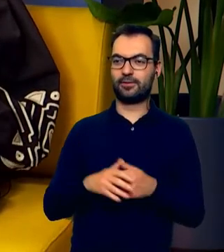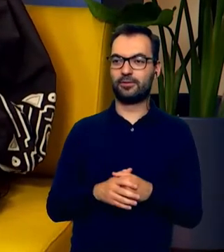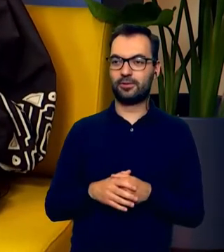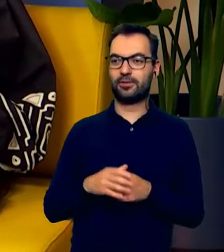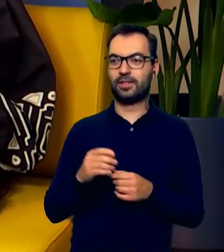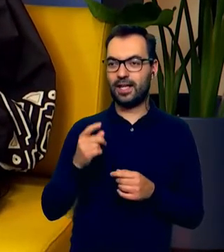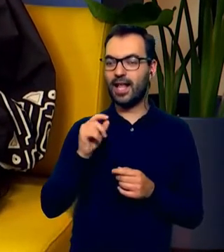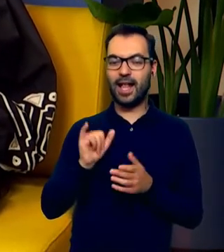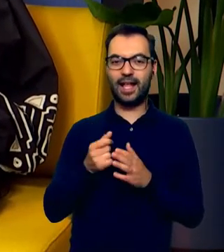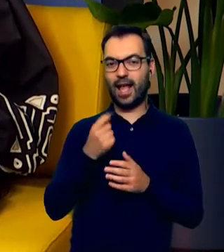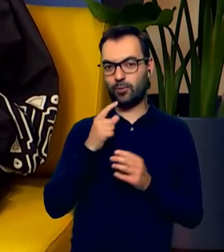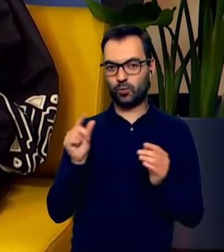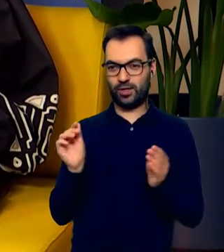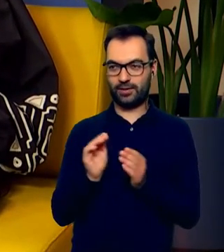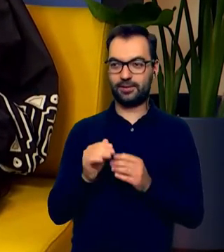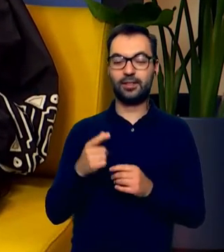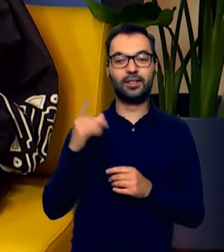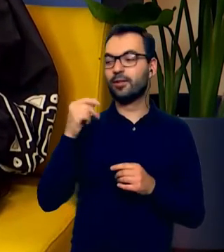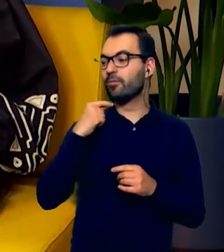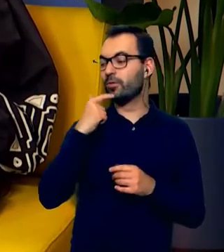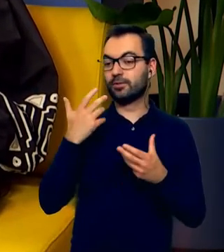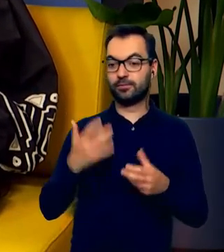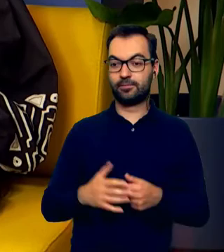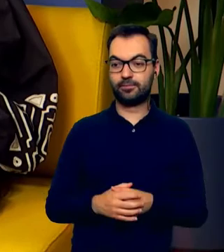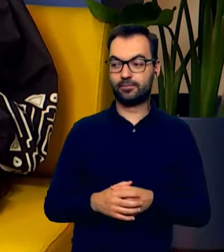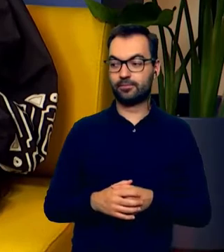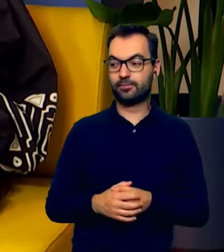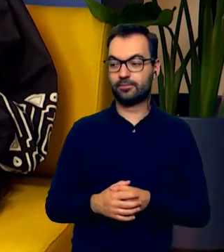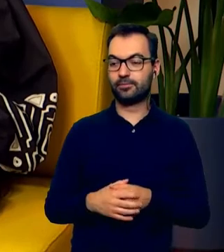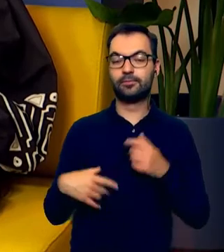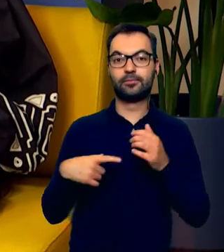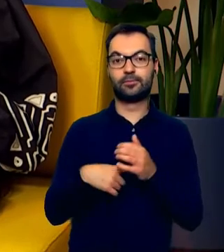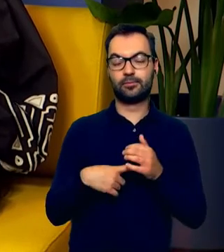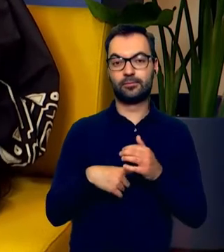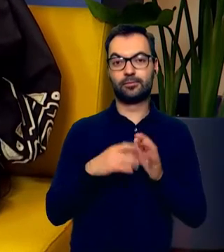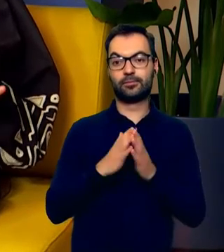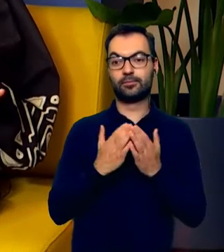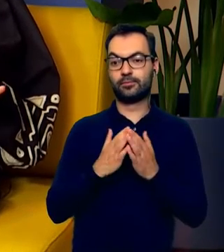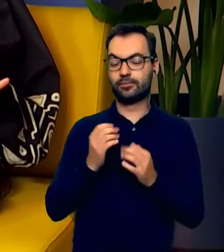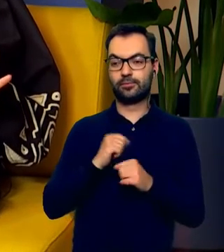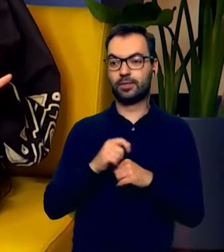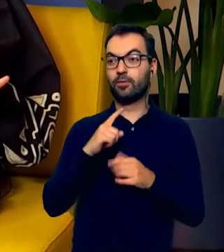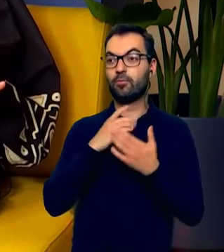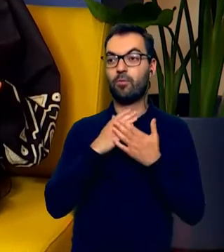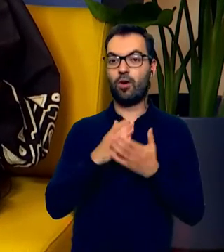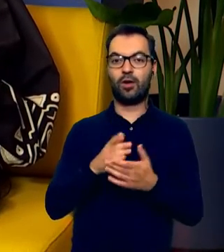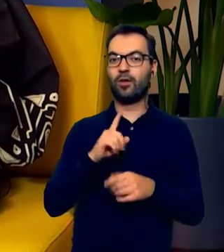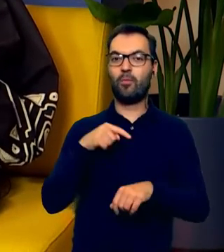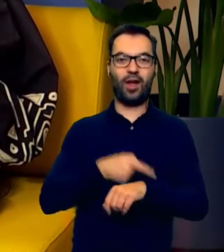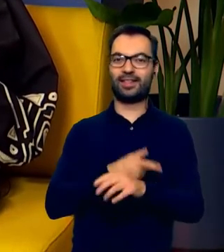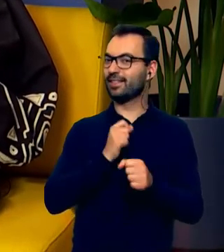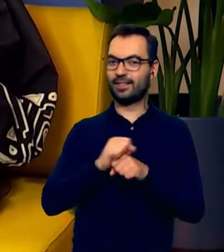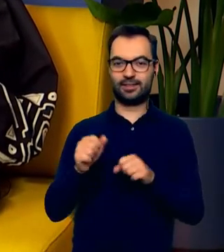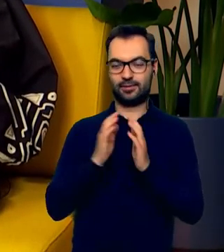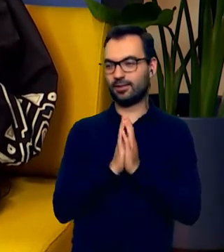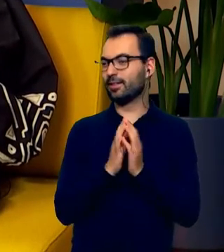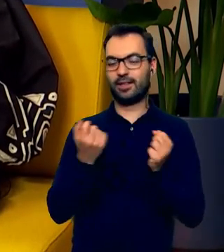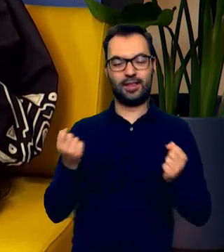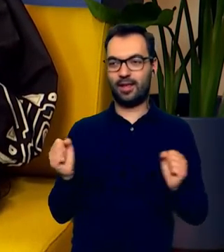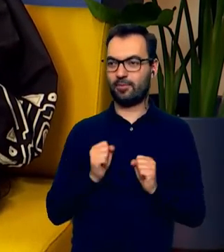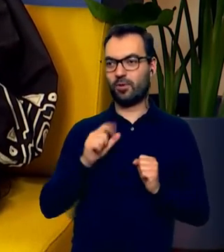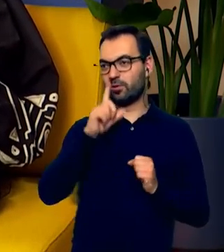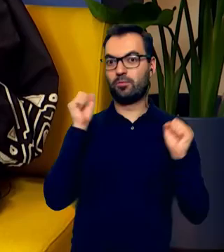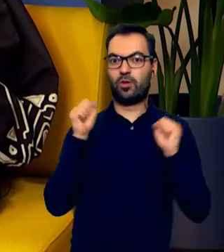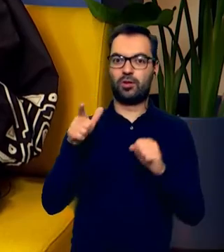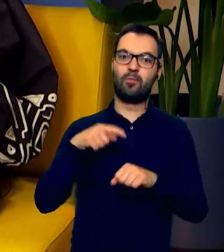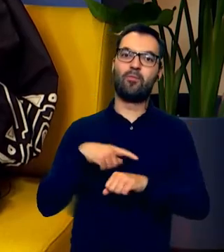Szafa kapsułkowa. Tak. A ja bym chciała jeszcze coś powiedzieć, bo to jest tak, że ta książka to nie jest poradnik, proszę Państwa, że proszę się nie bać, bo